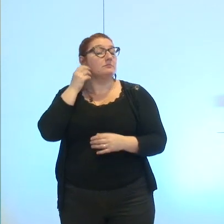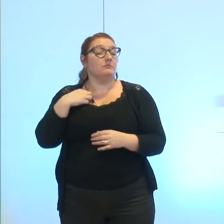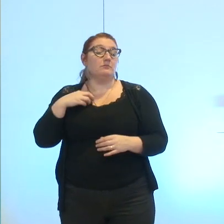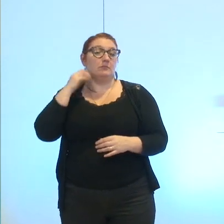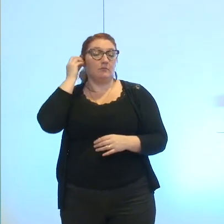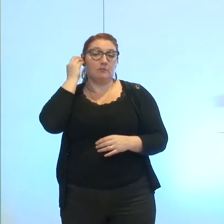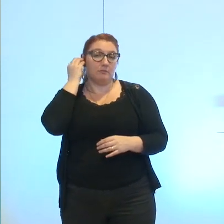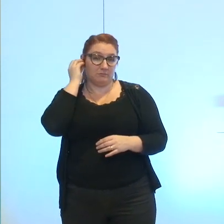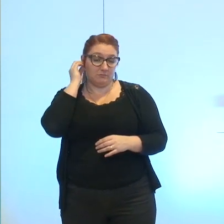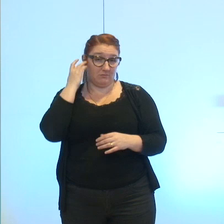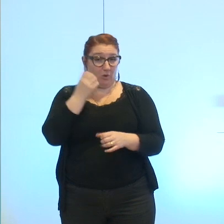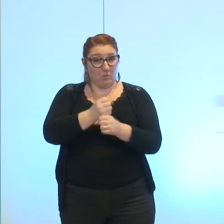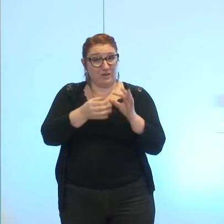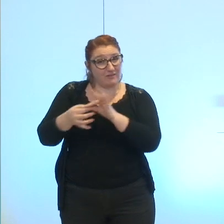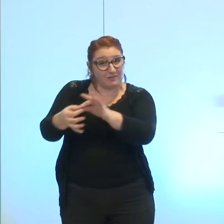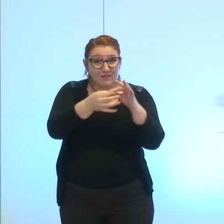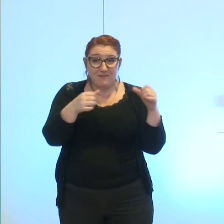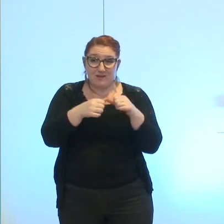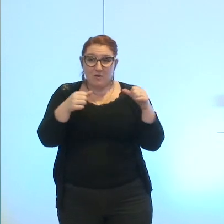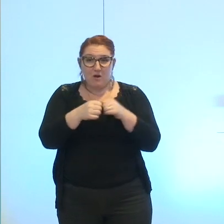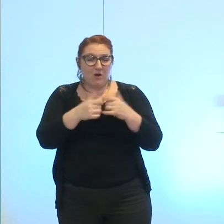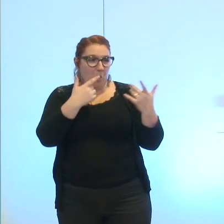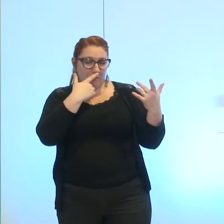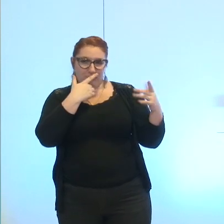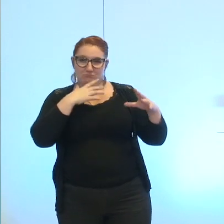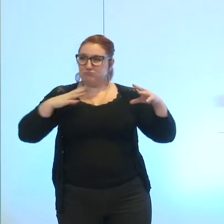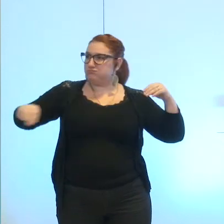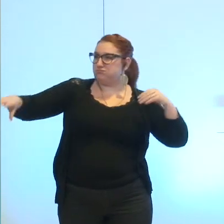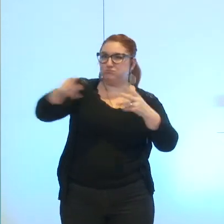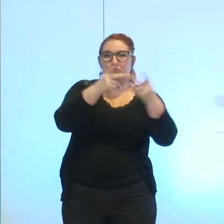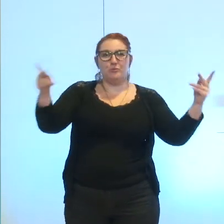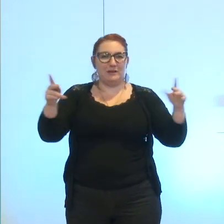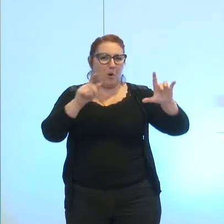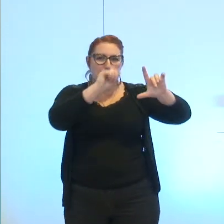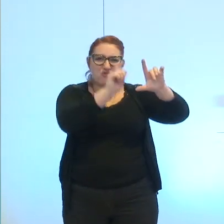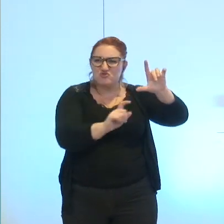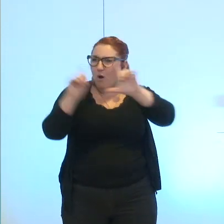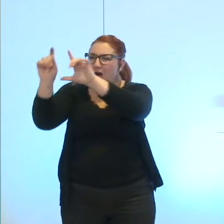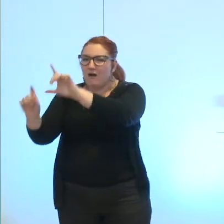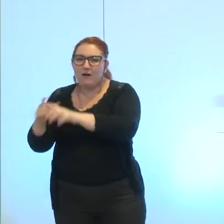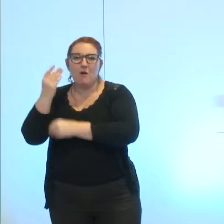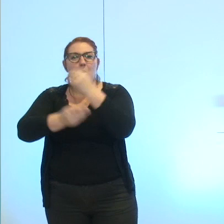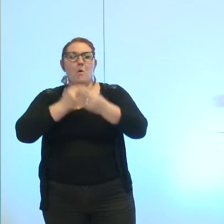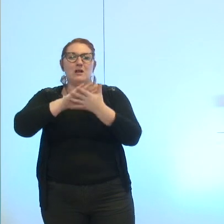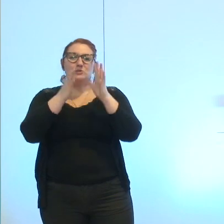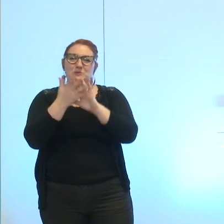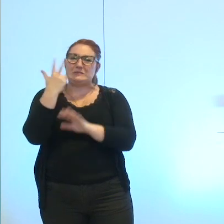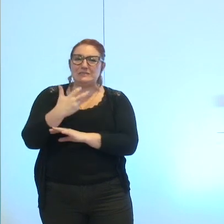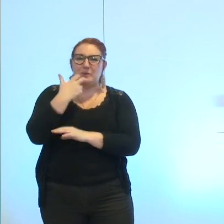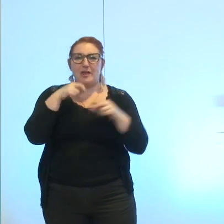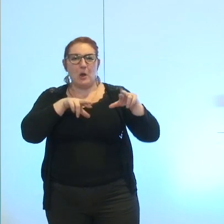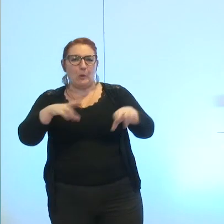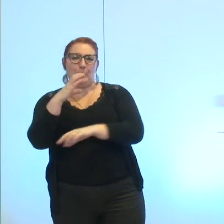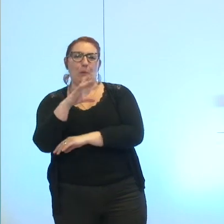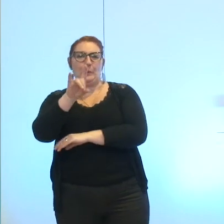des petits pochoir éphémère sur l'espace public ou je pense aussi au comité citoyen de la rue chunoise qui a qui est constitué effectivement de de